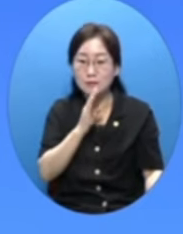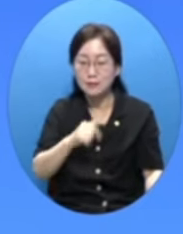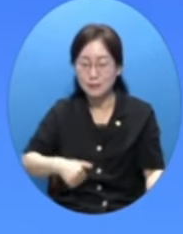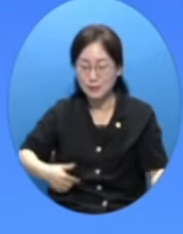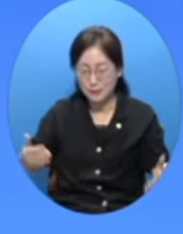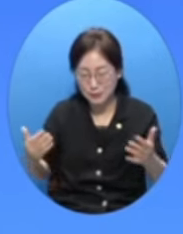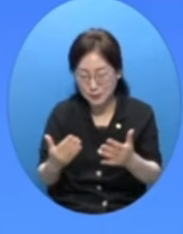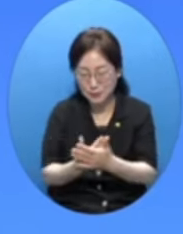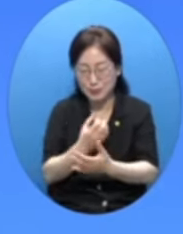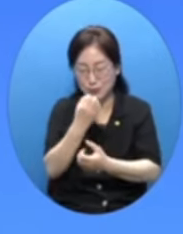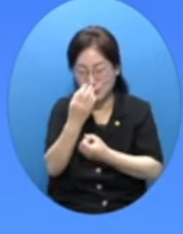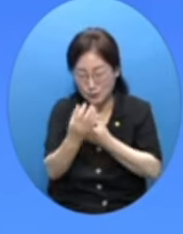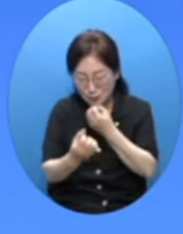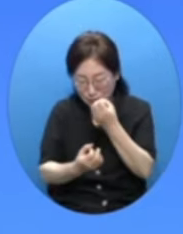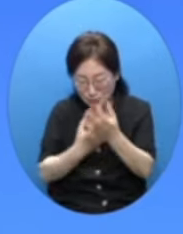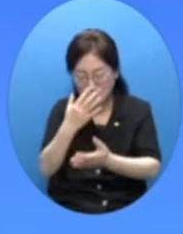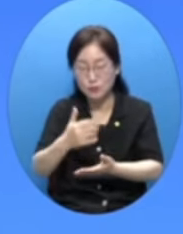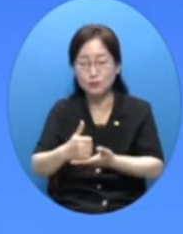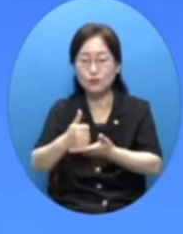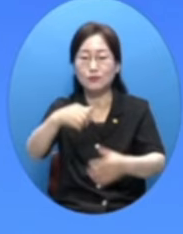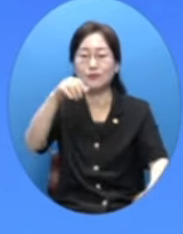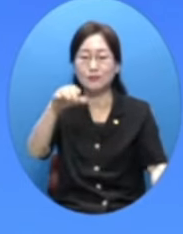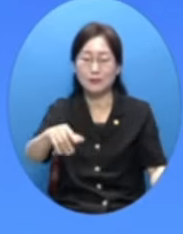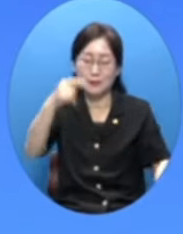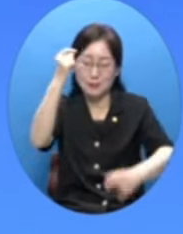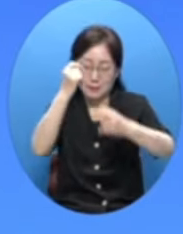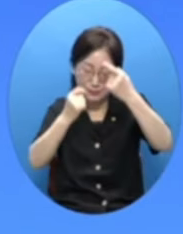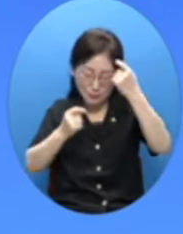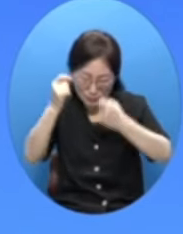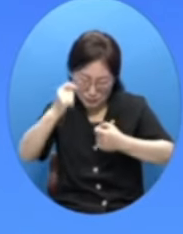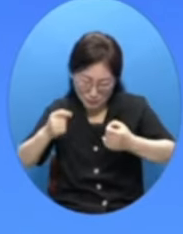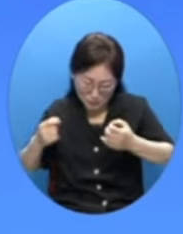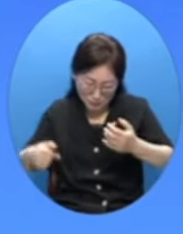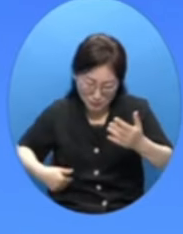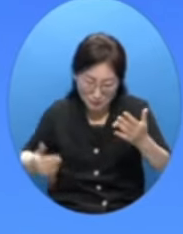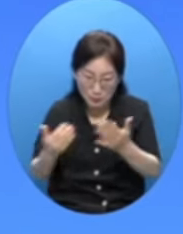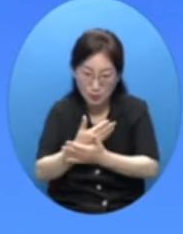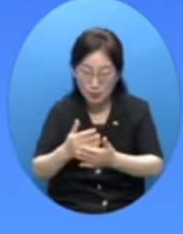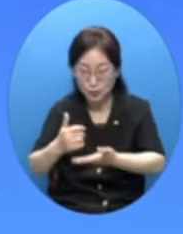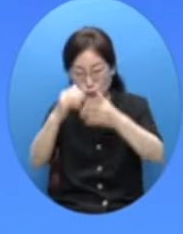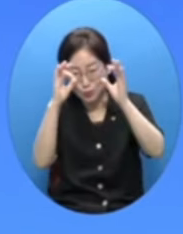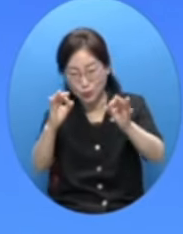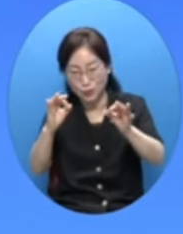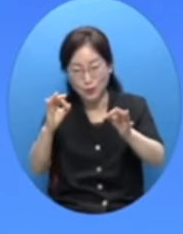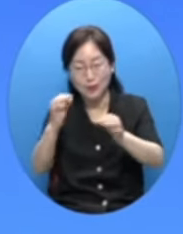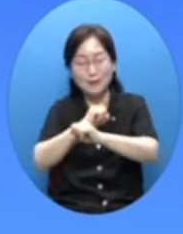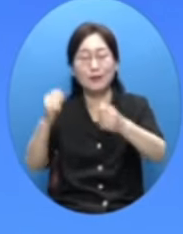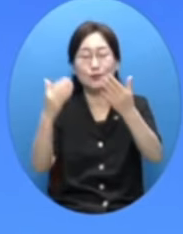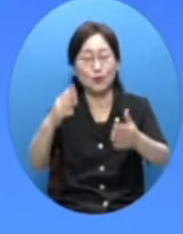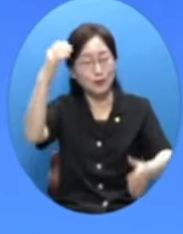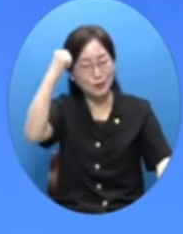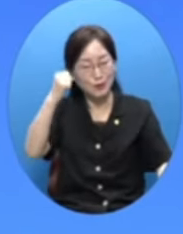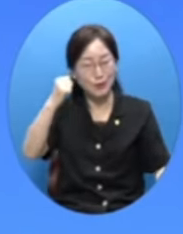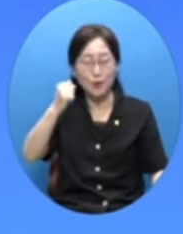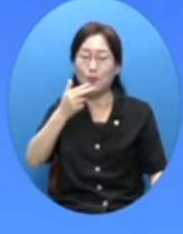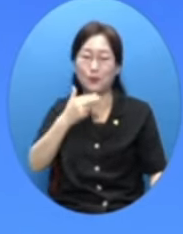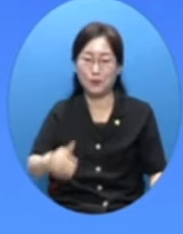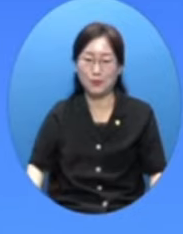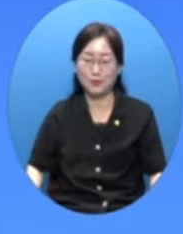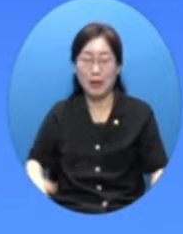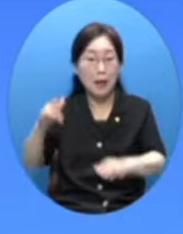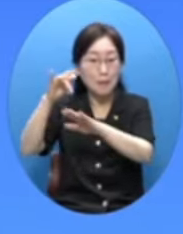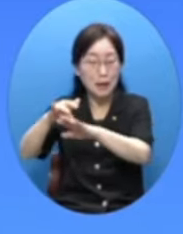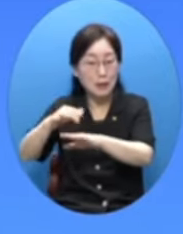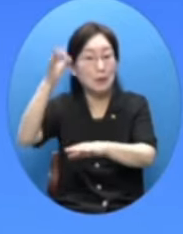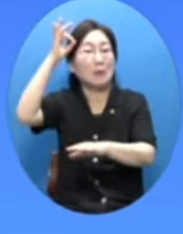통회하고 주님 앞에 눈물로 회개한 기도는 주님이 다 사하시고 기억도 안 하시는 것입니다. 마귀는 자꾸